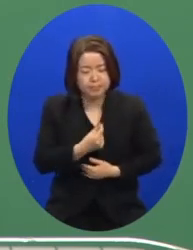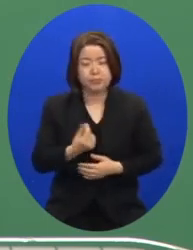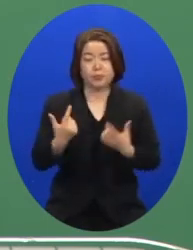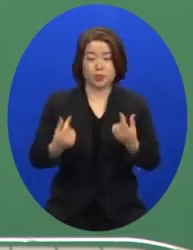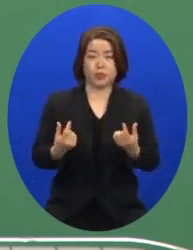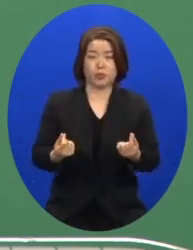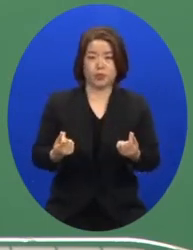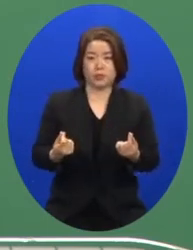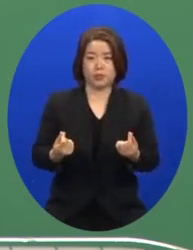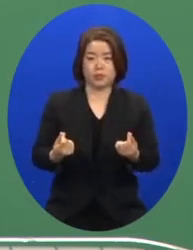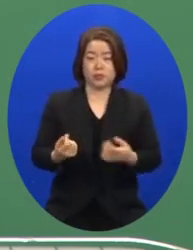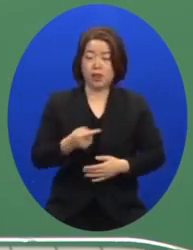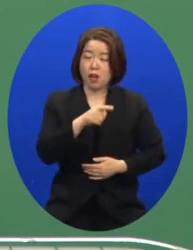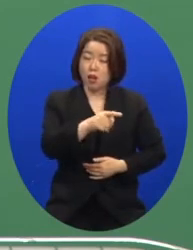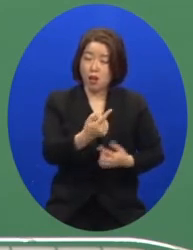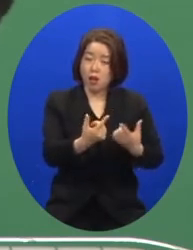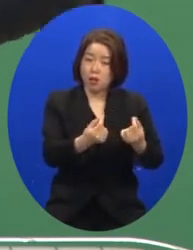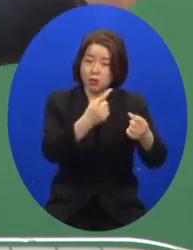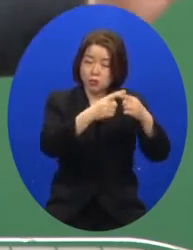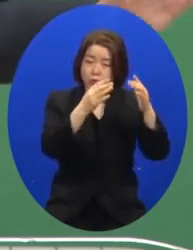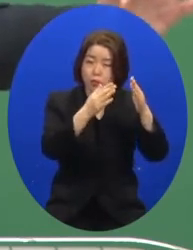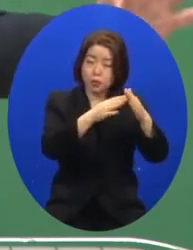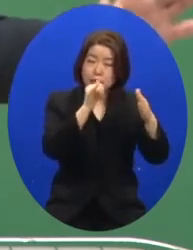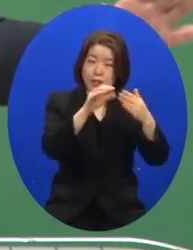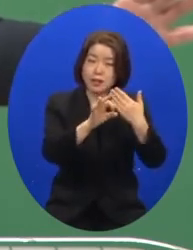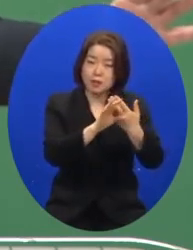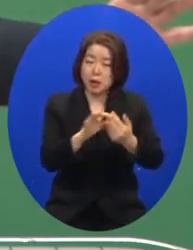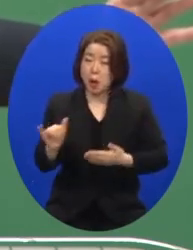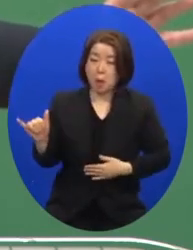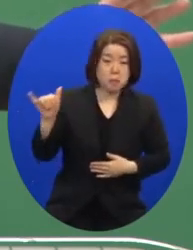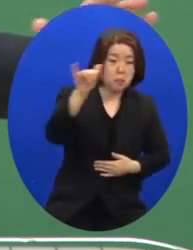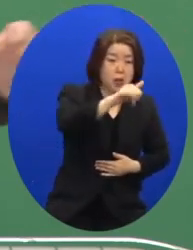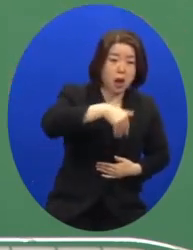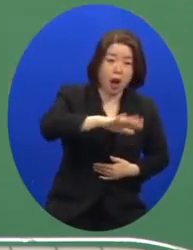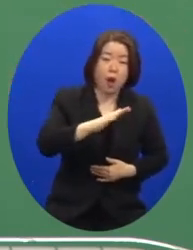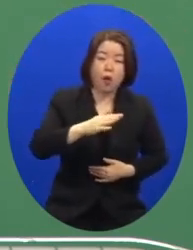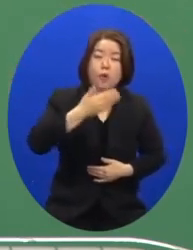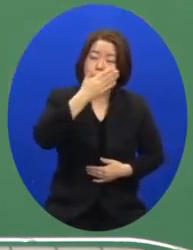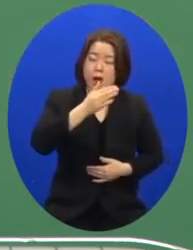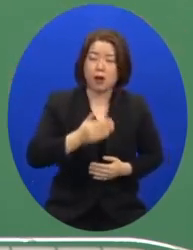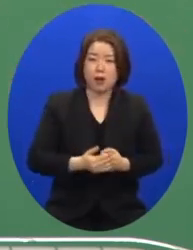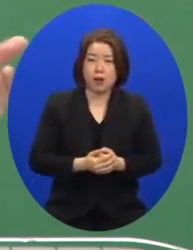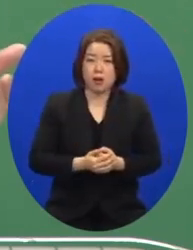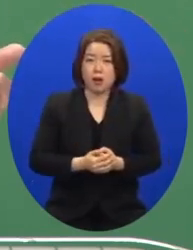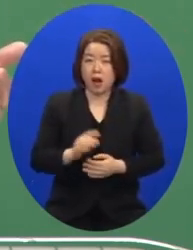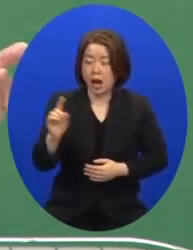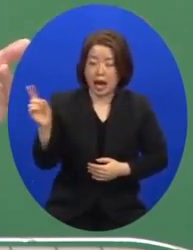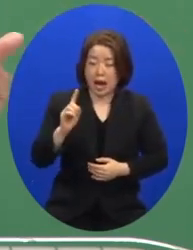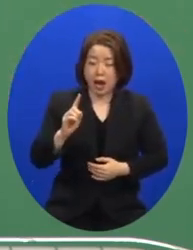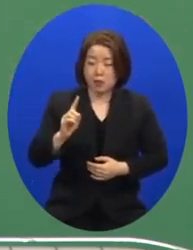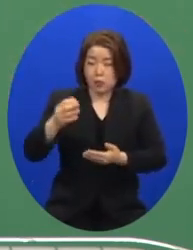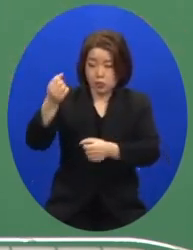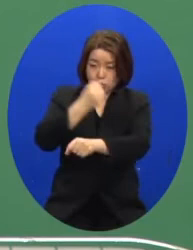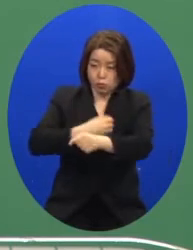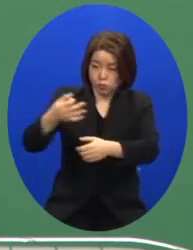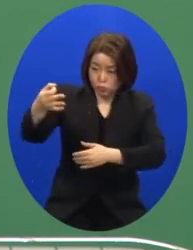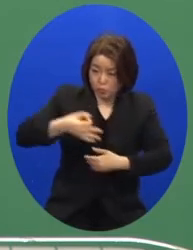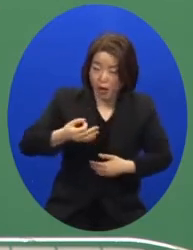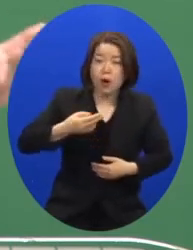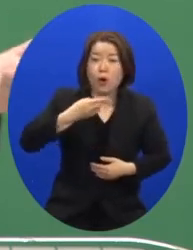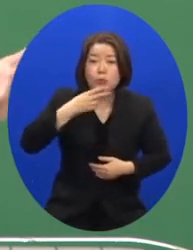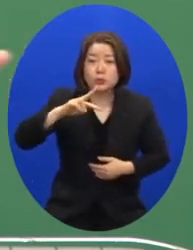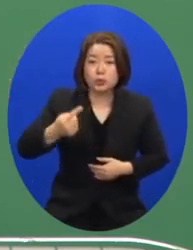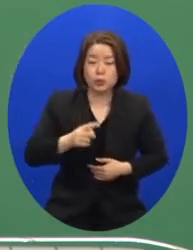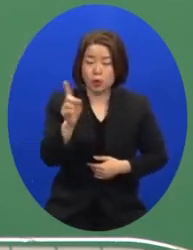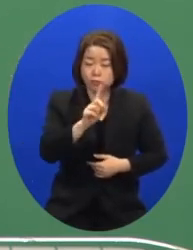있다면 정말 비행기를 타고 서라도 갈꺼예요 아무런 어떤 사례비를 받지 않아도 그 교회에서